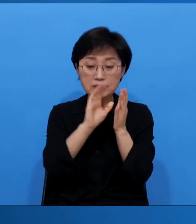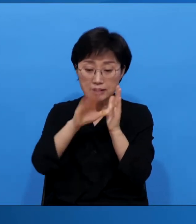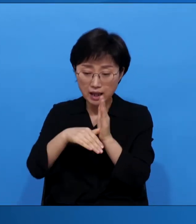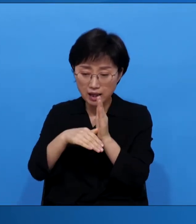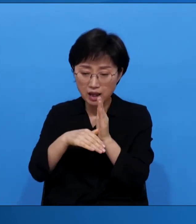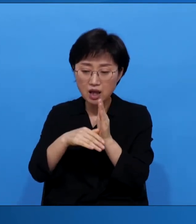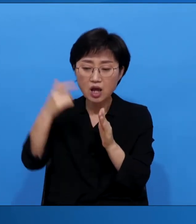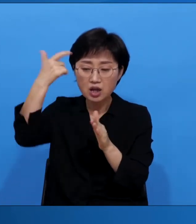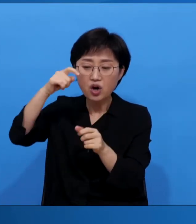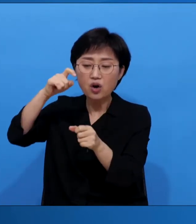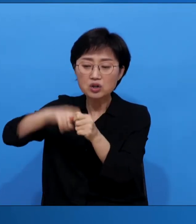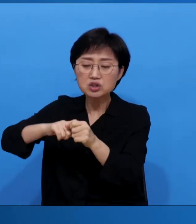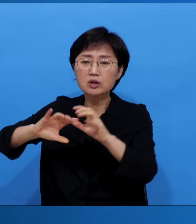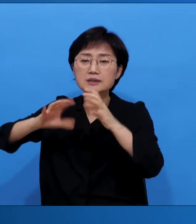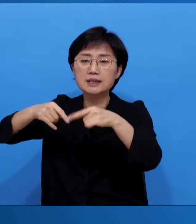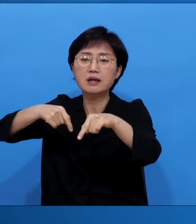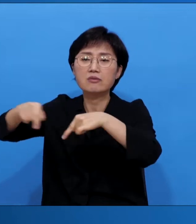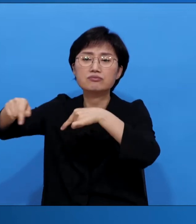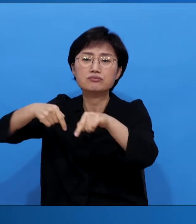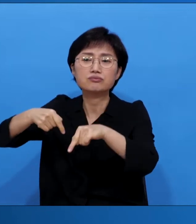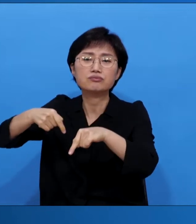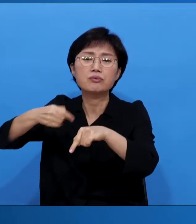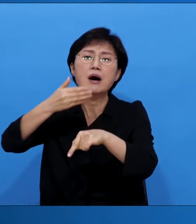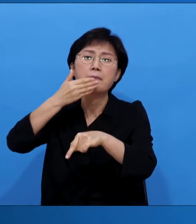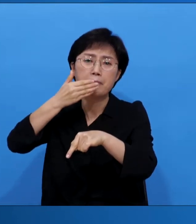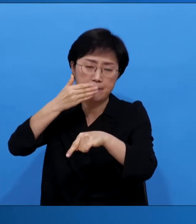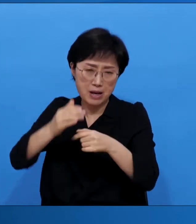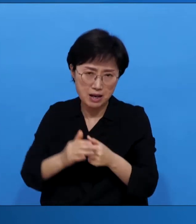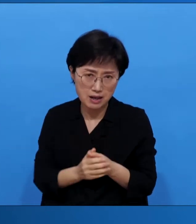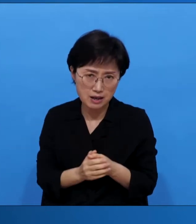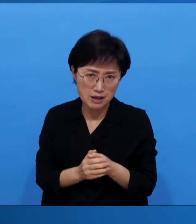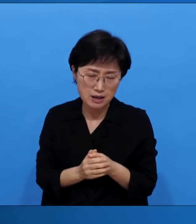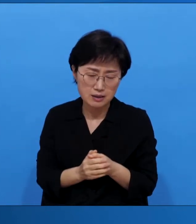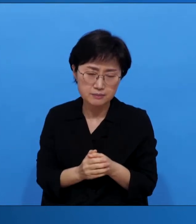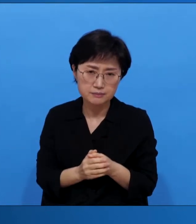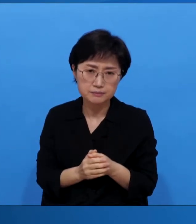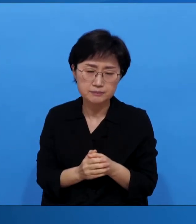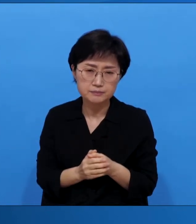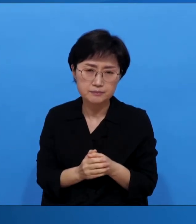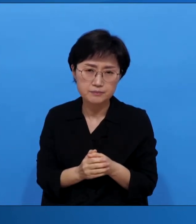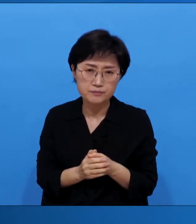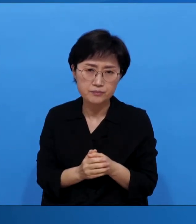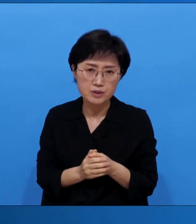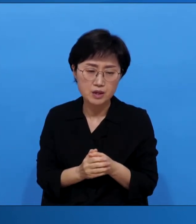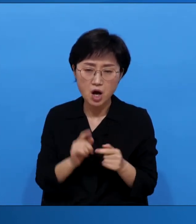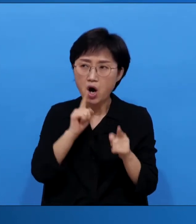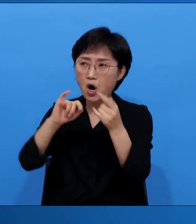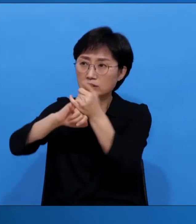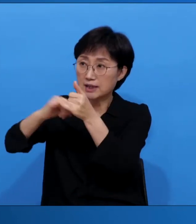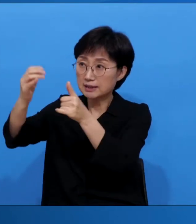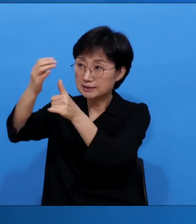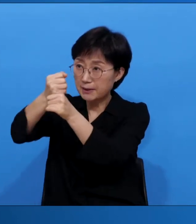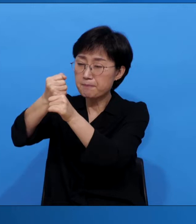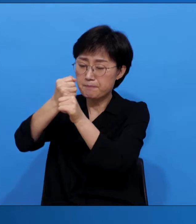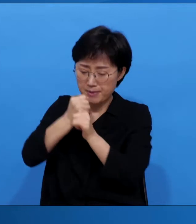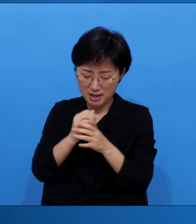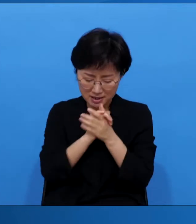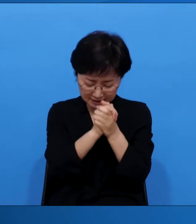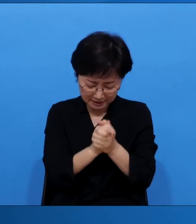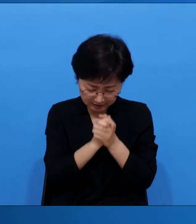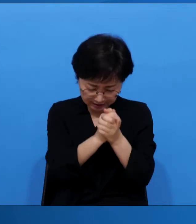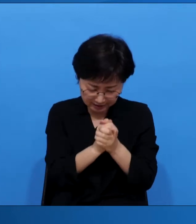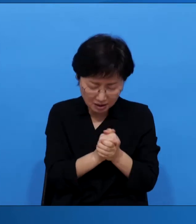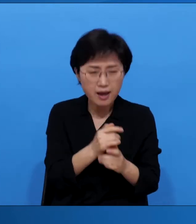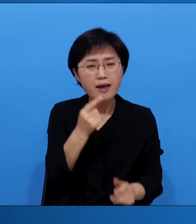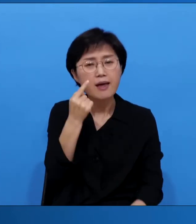to travel the throne of God, and you're able to travel through the spiritual things with prayer. 언약 붙잡고 기도하라니까요. In other words, hold